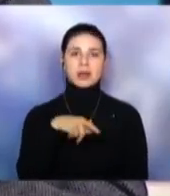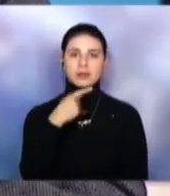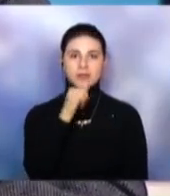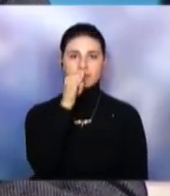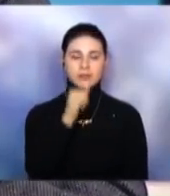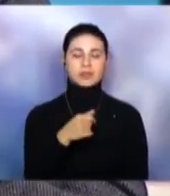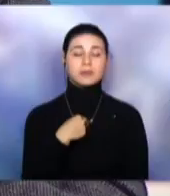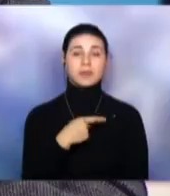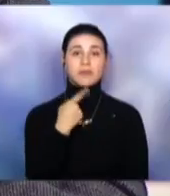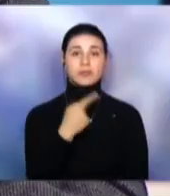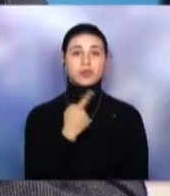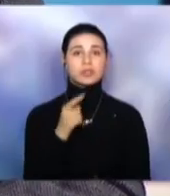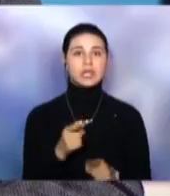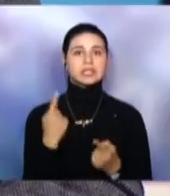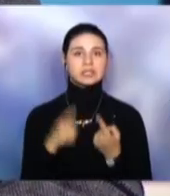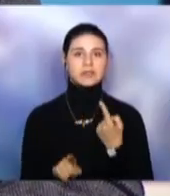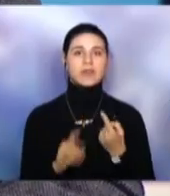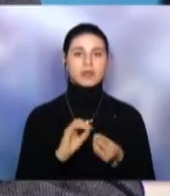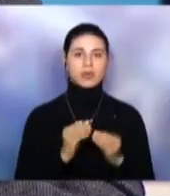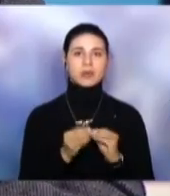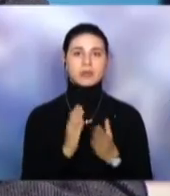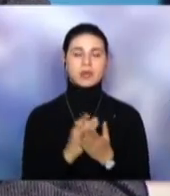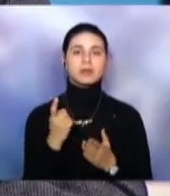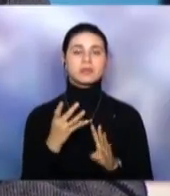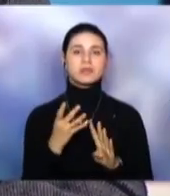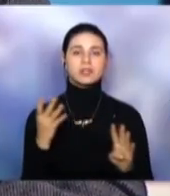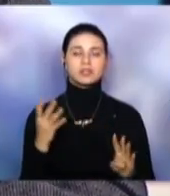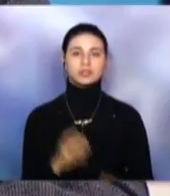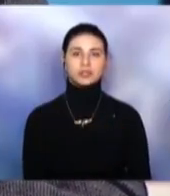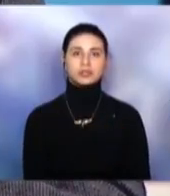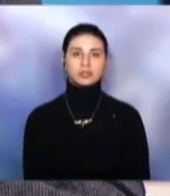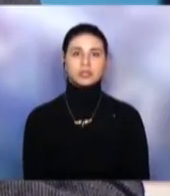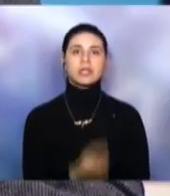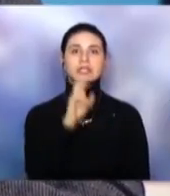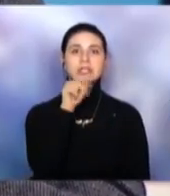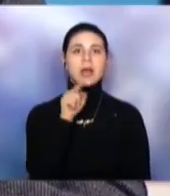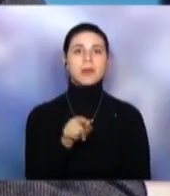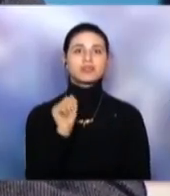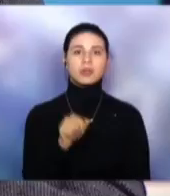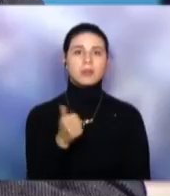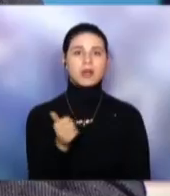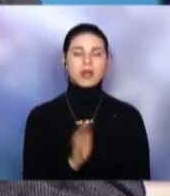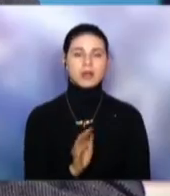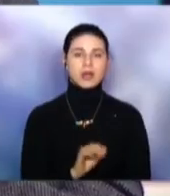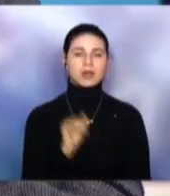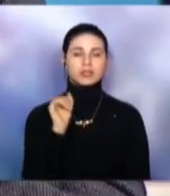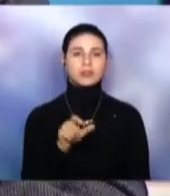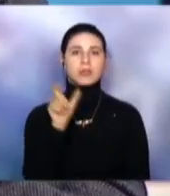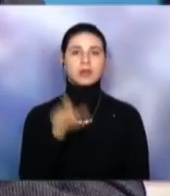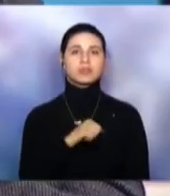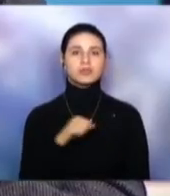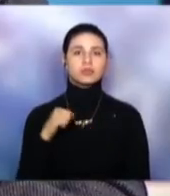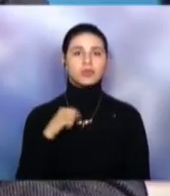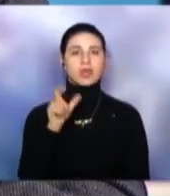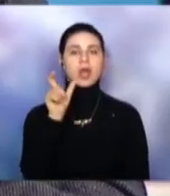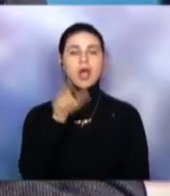მე ვიტყოდი, აქ სხვა ფაქტორები ალბათ, პირველ რიგში წამლის ხარესხიდან დაწყებული დამთავრებული პაციენტის დამყოლობი და მიმდევრობით.